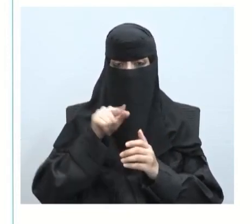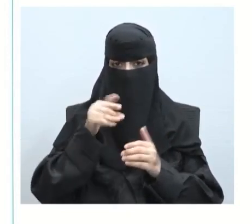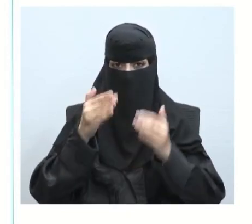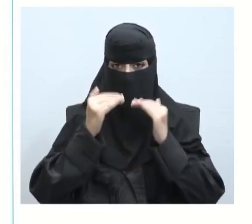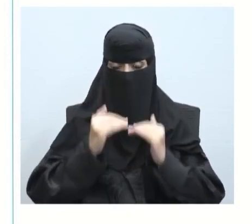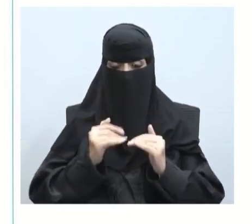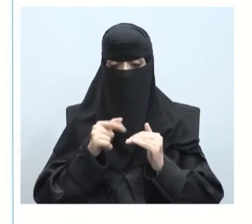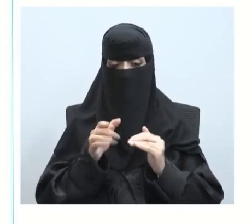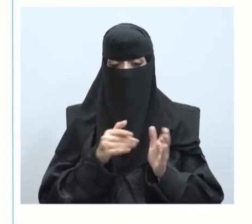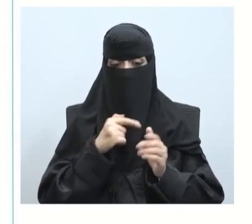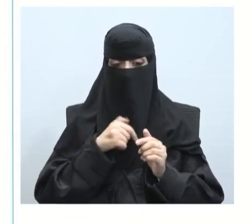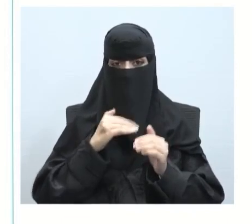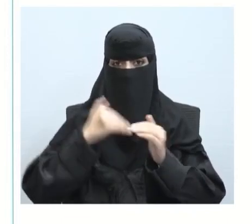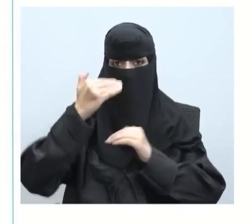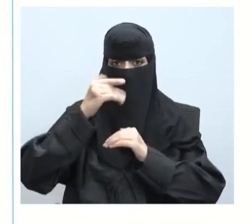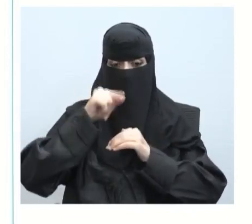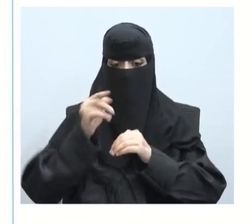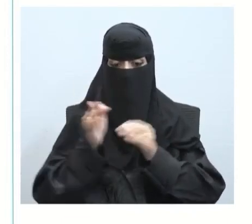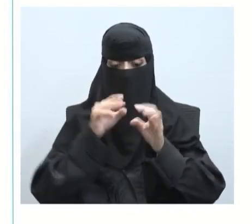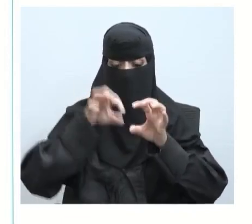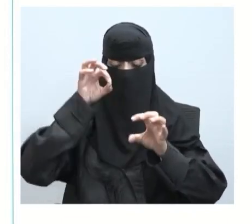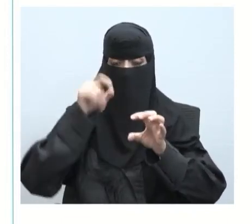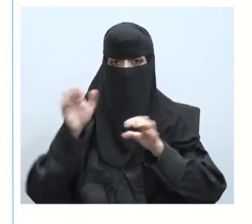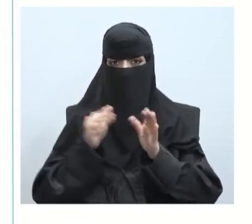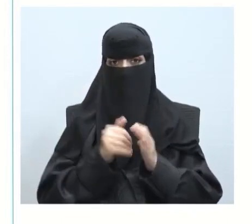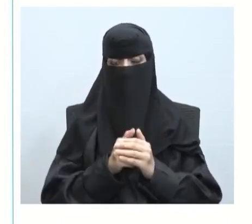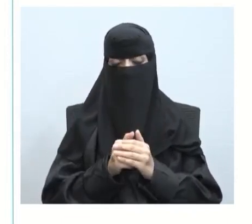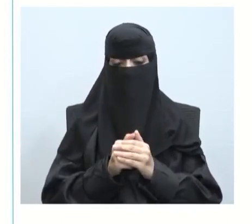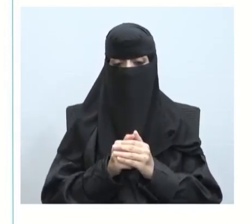فيرماتا ستاندرد فيرماتا،